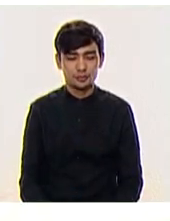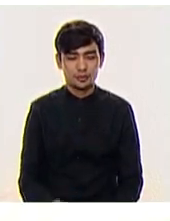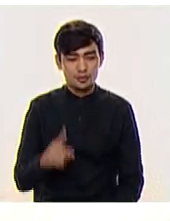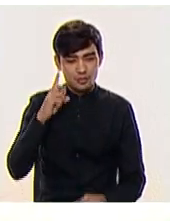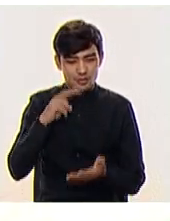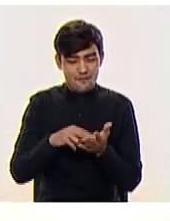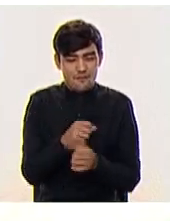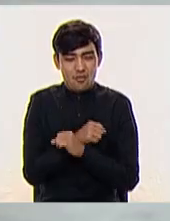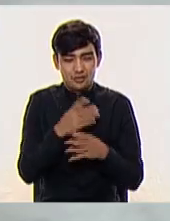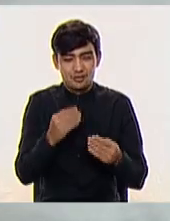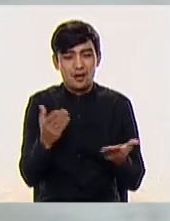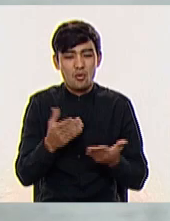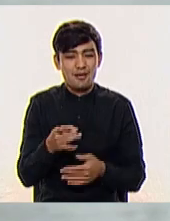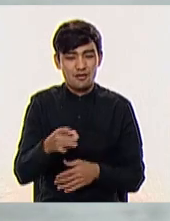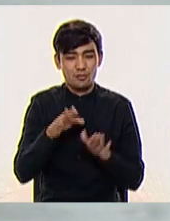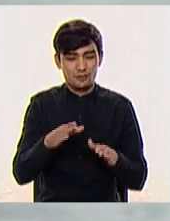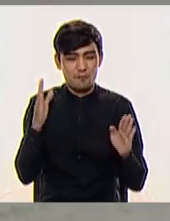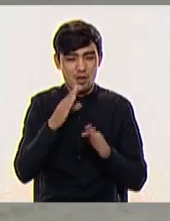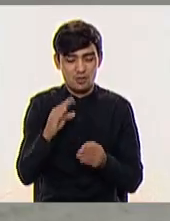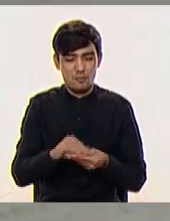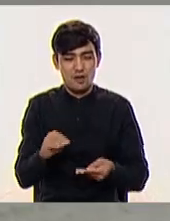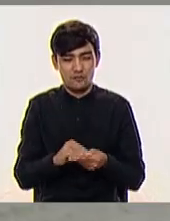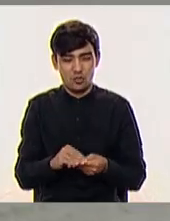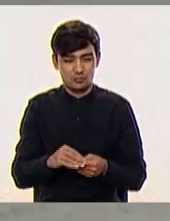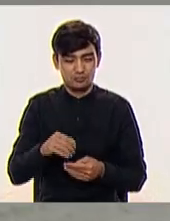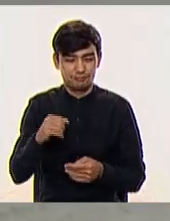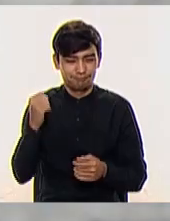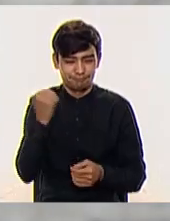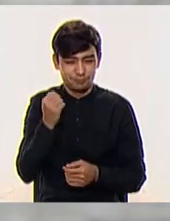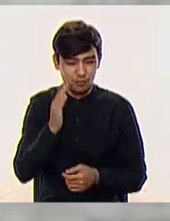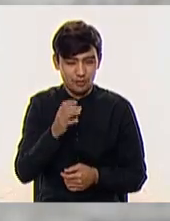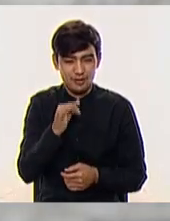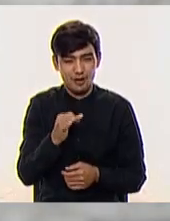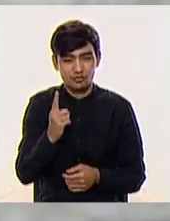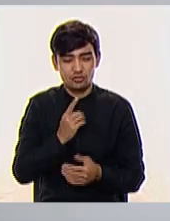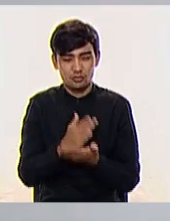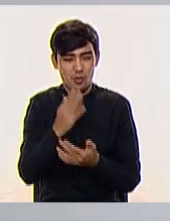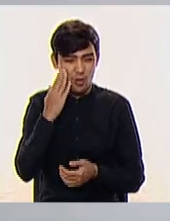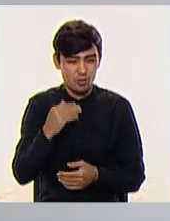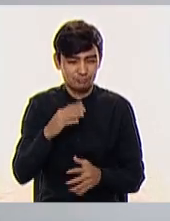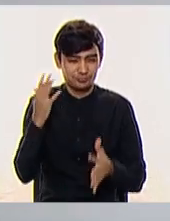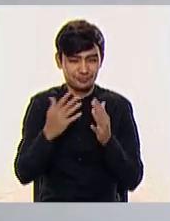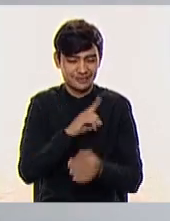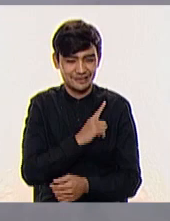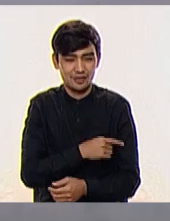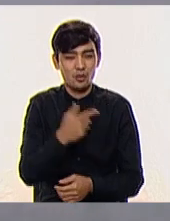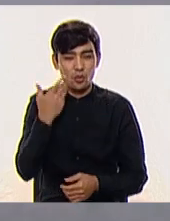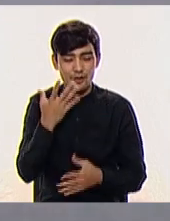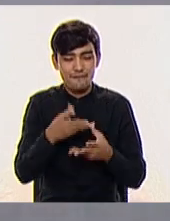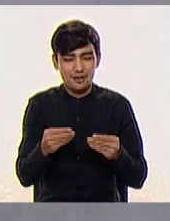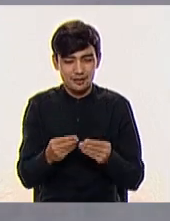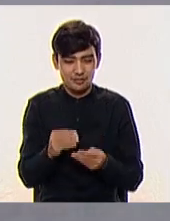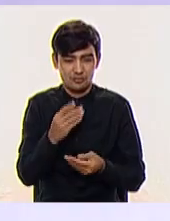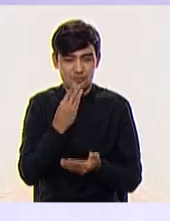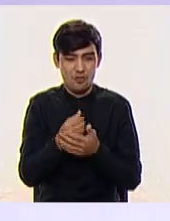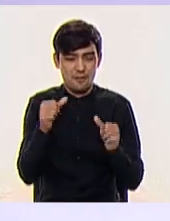Планируем выходные. В каких регионах погода вновь преподнесет сюрпризы? Ожидаются гололед и сильный ветер. Когда весна вступит в